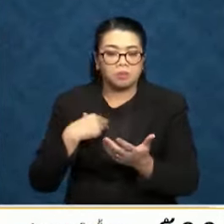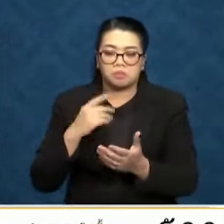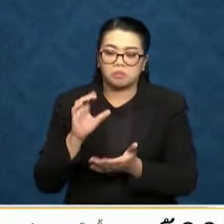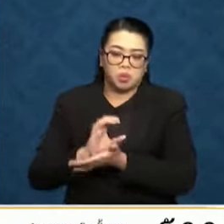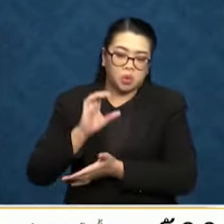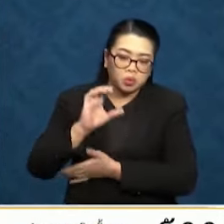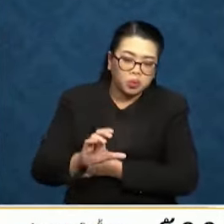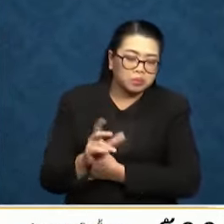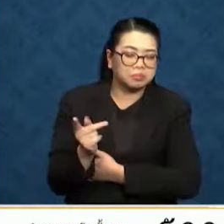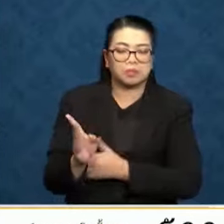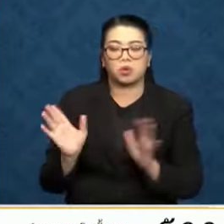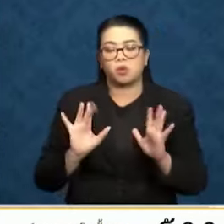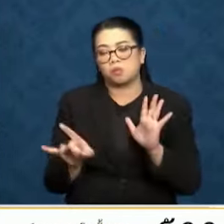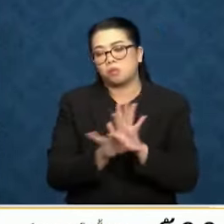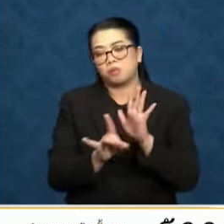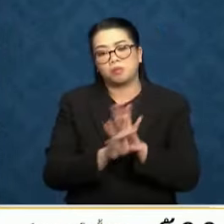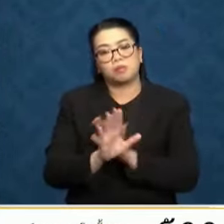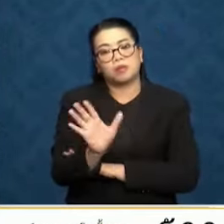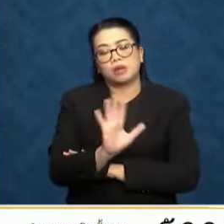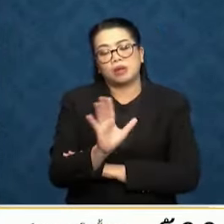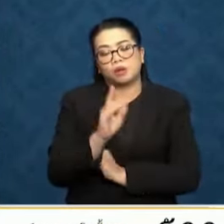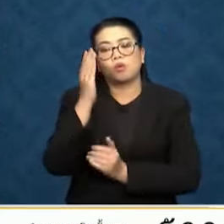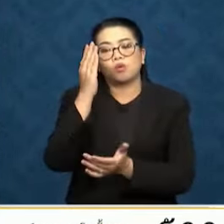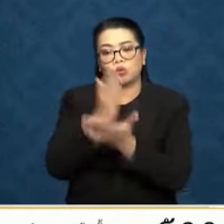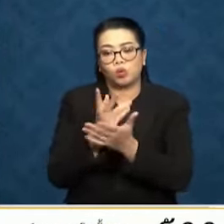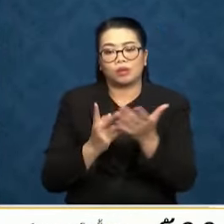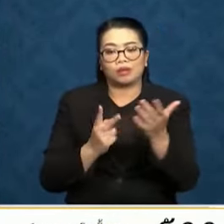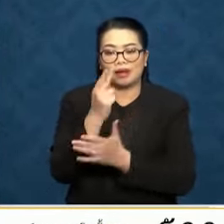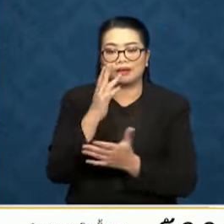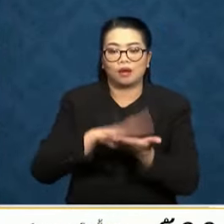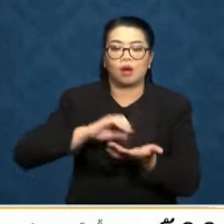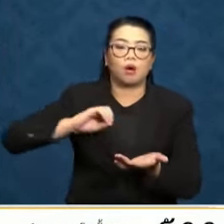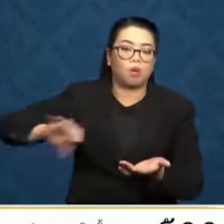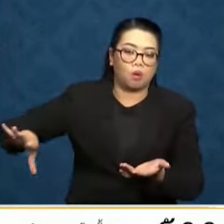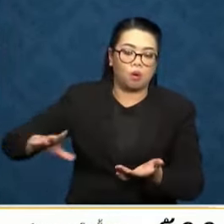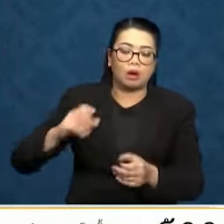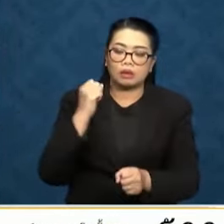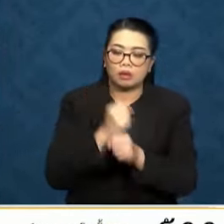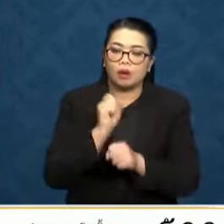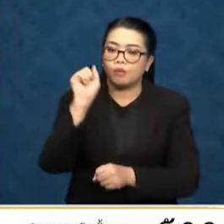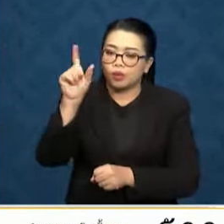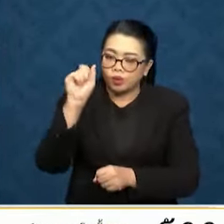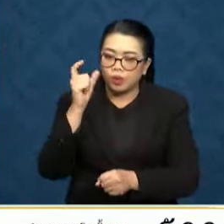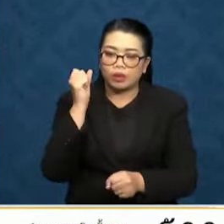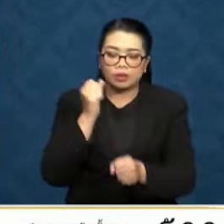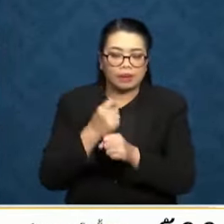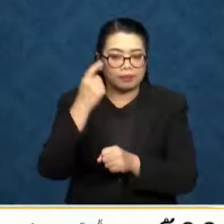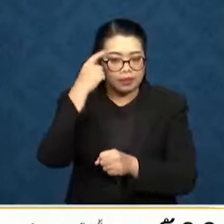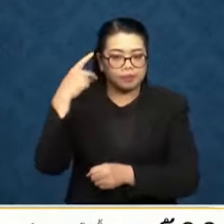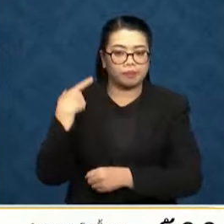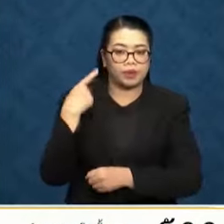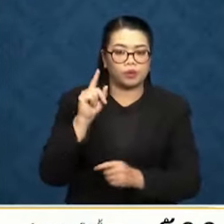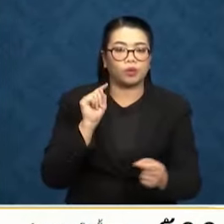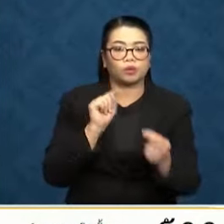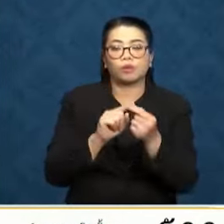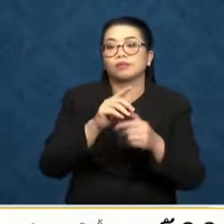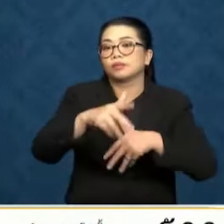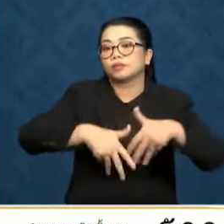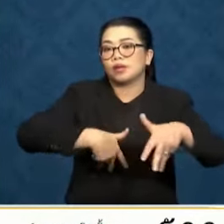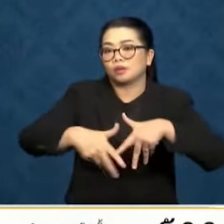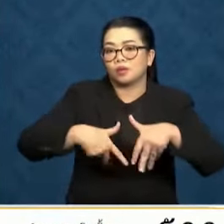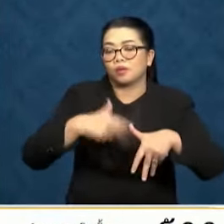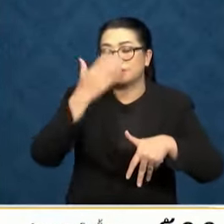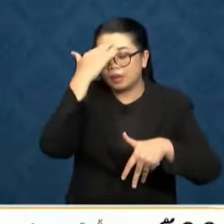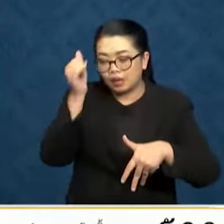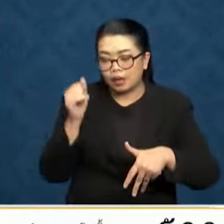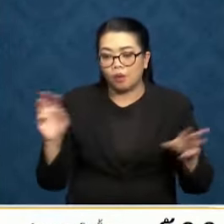ค่ามันไม่มีประสิทธิภาพเราก็ต้องตัดโครงการเหล่านั้นออกไม่ทำต่อค่ะท่านประธานเพื่ออะไรเพื่อให้ได้มี